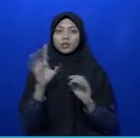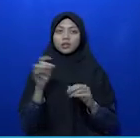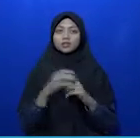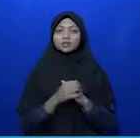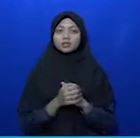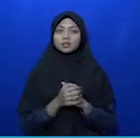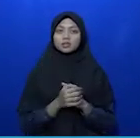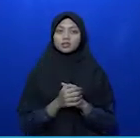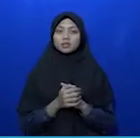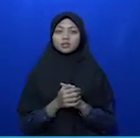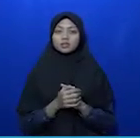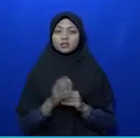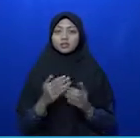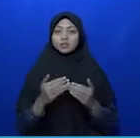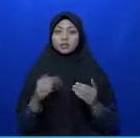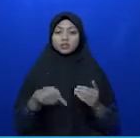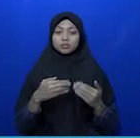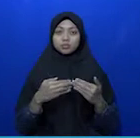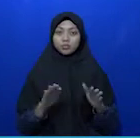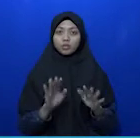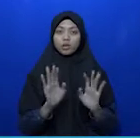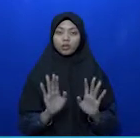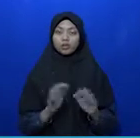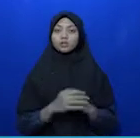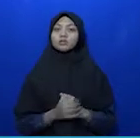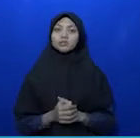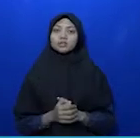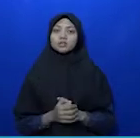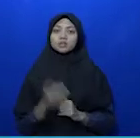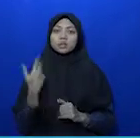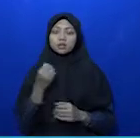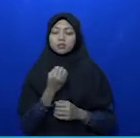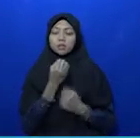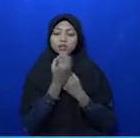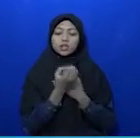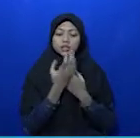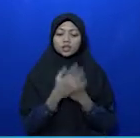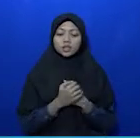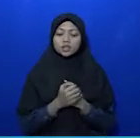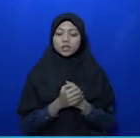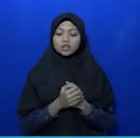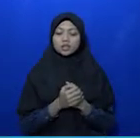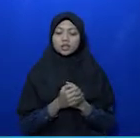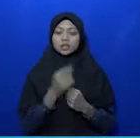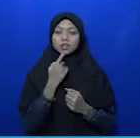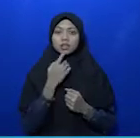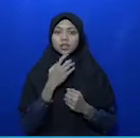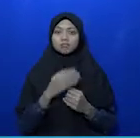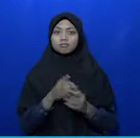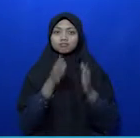semua. Mungkin itu saja sebagai pengantar. Mungkin bisa dijelaskan, ini kan tadi sudah menyinggung soal Newmont dan sebagainya. Dan di